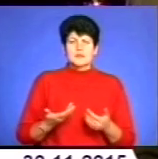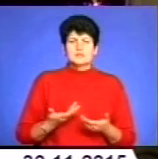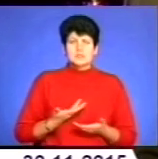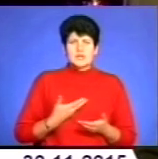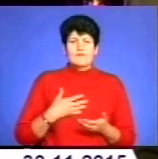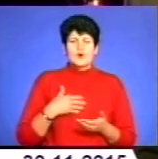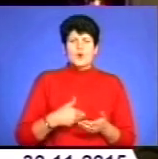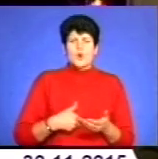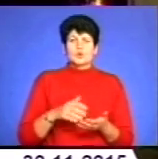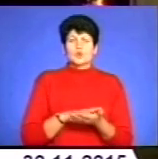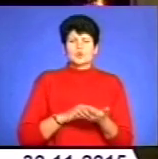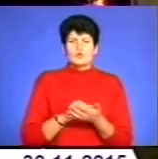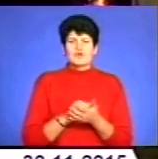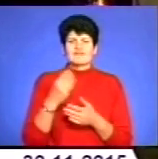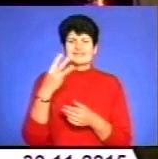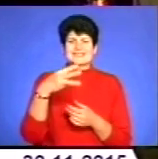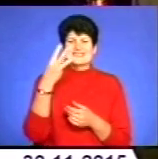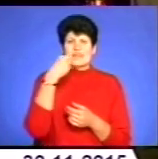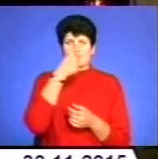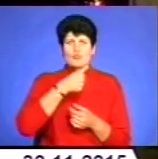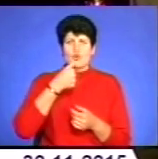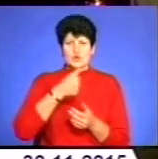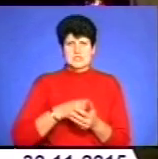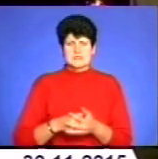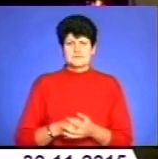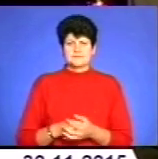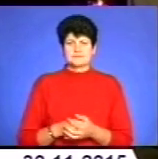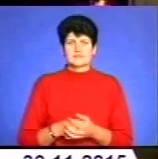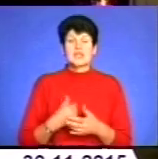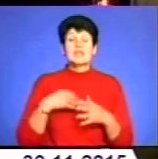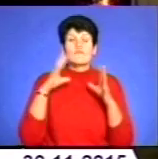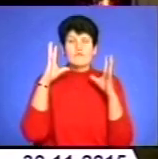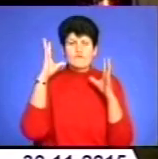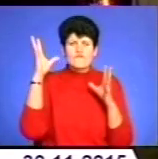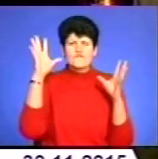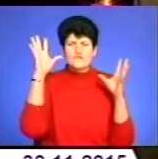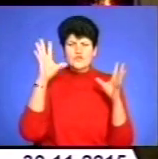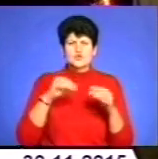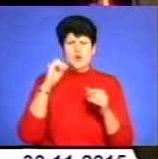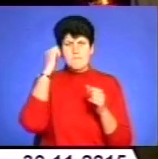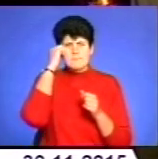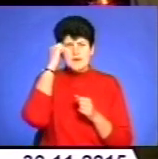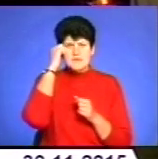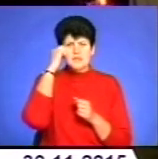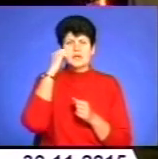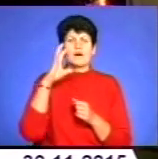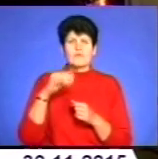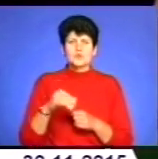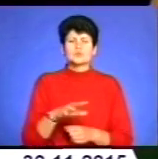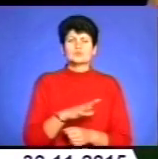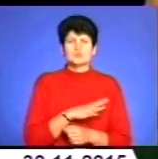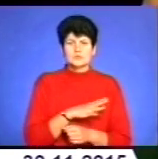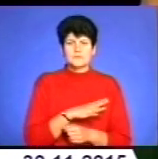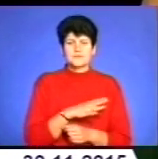в 33-му році. І все то пам'ятаю. І все то так було.